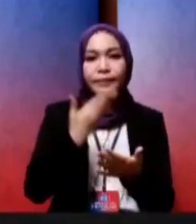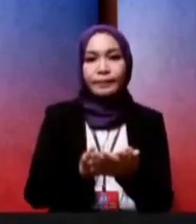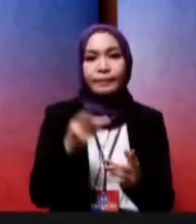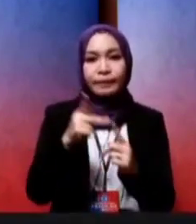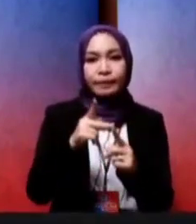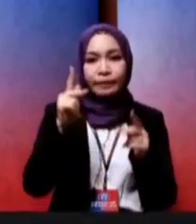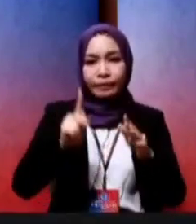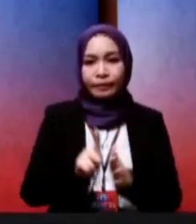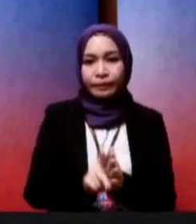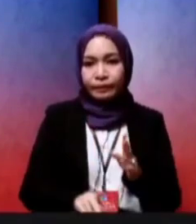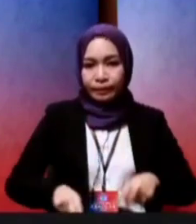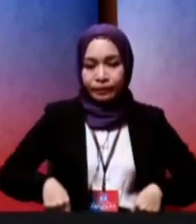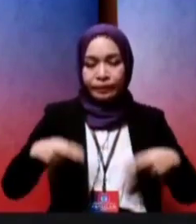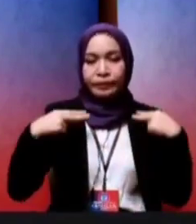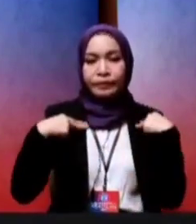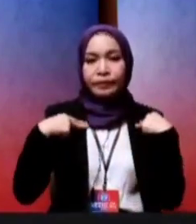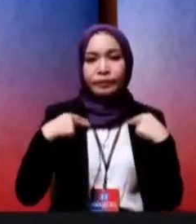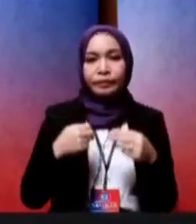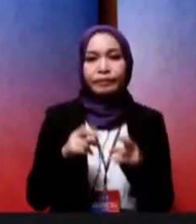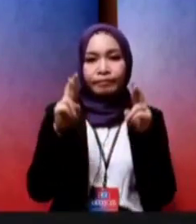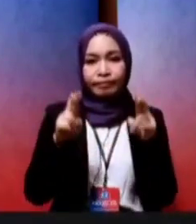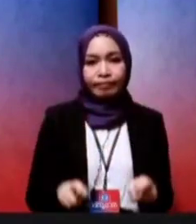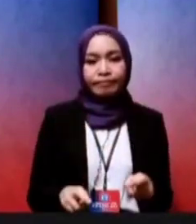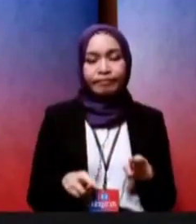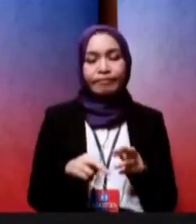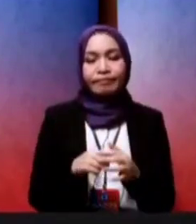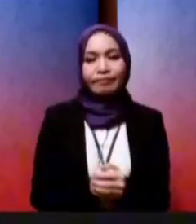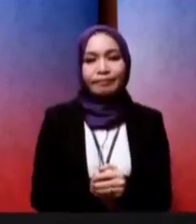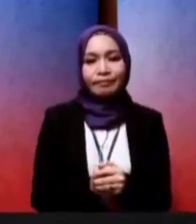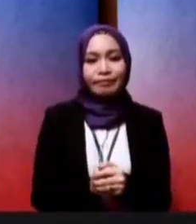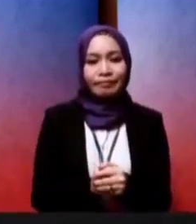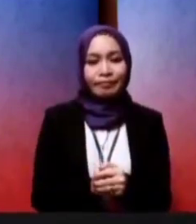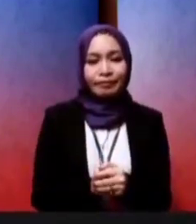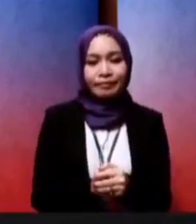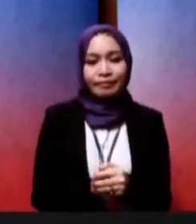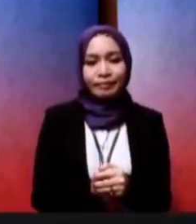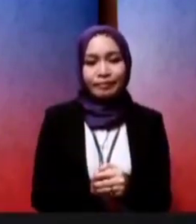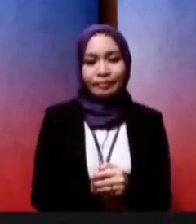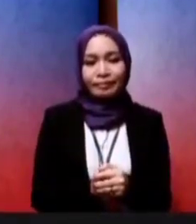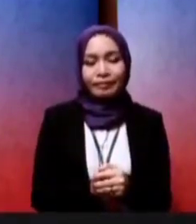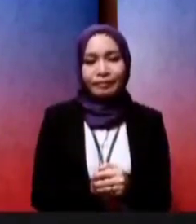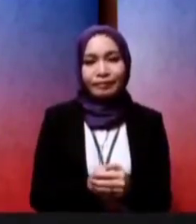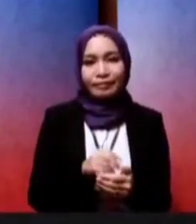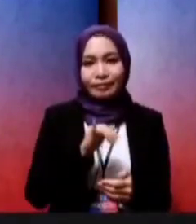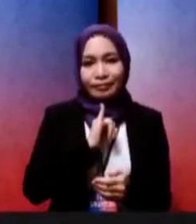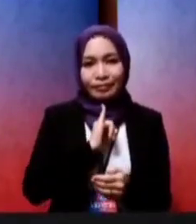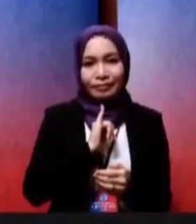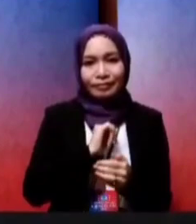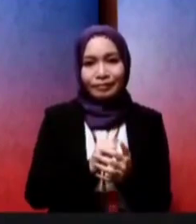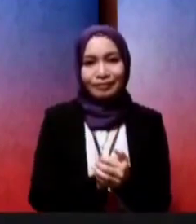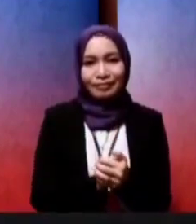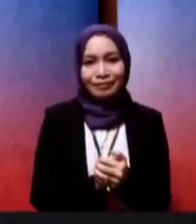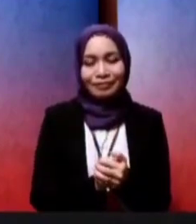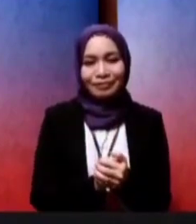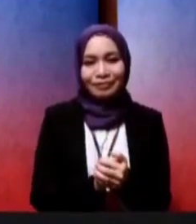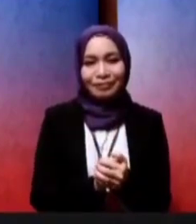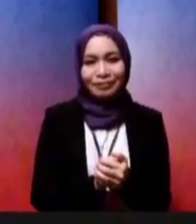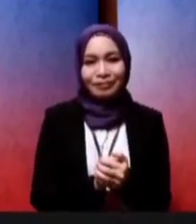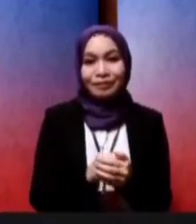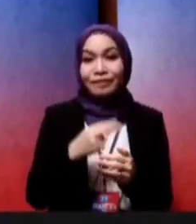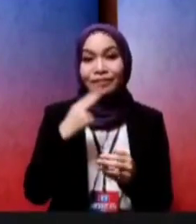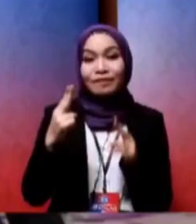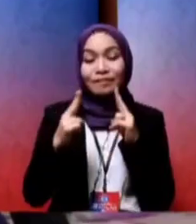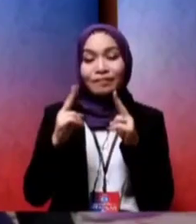kita membujur laluintang pat saya Tuah lewat tapi tak Dengar Tak semangat membujur